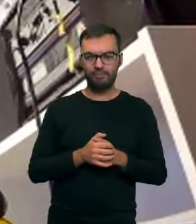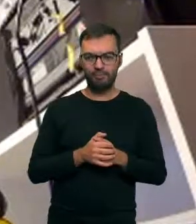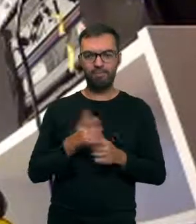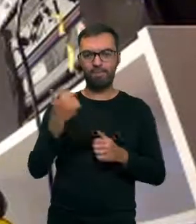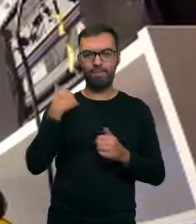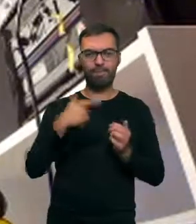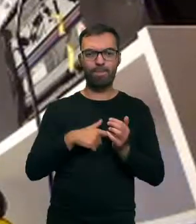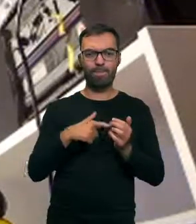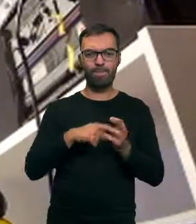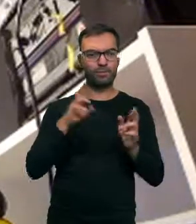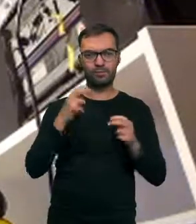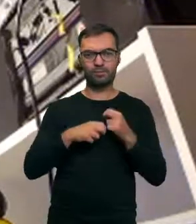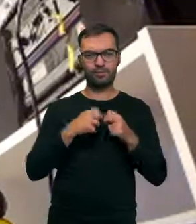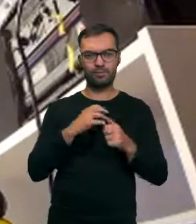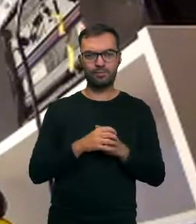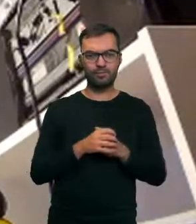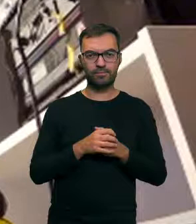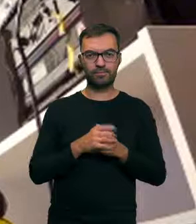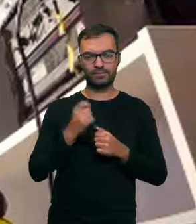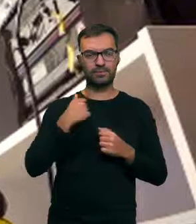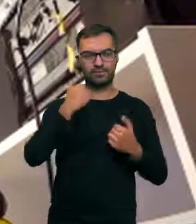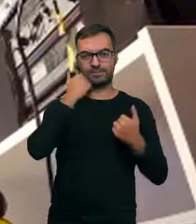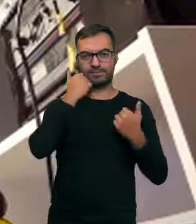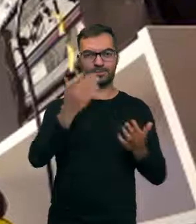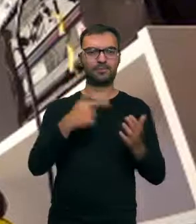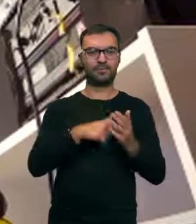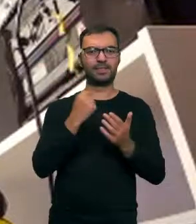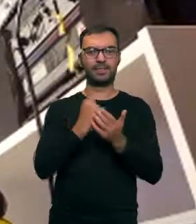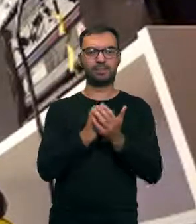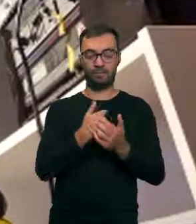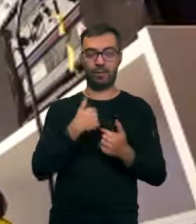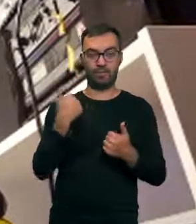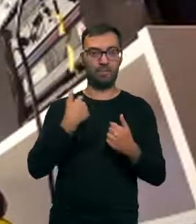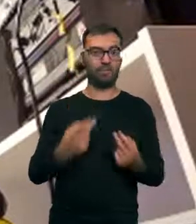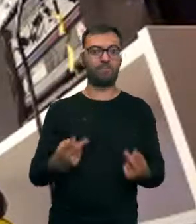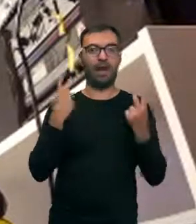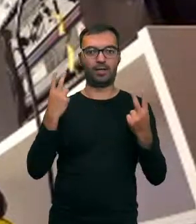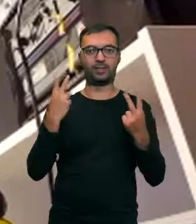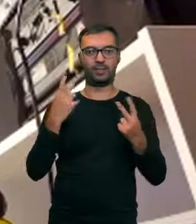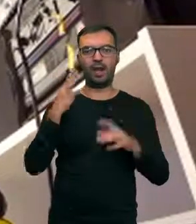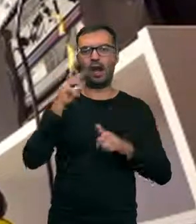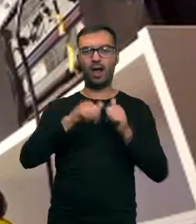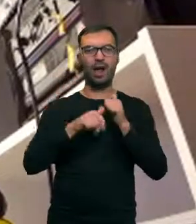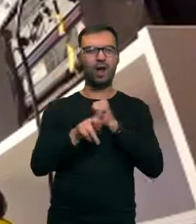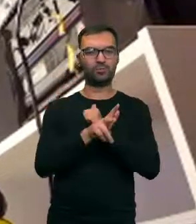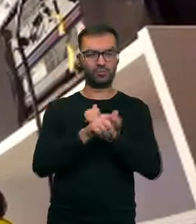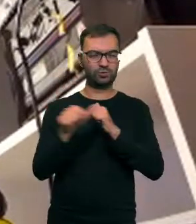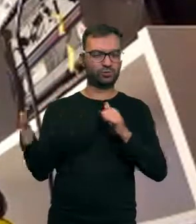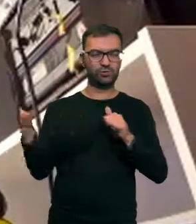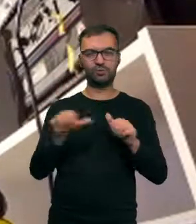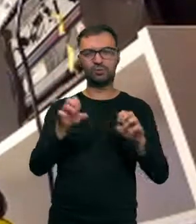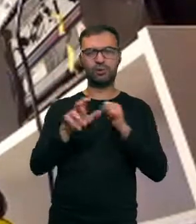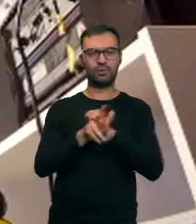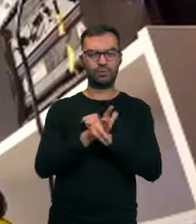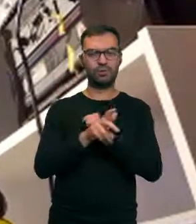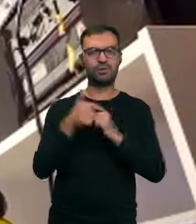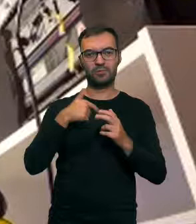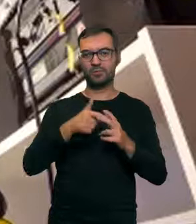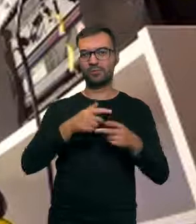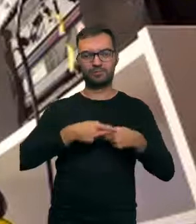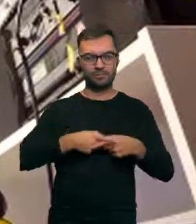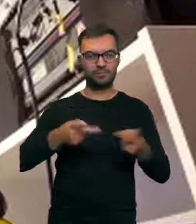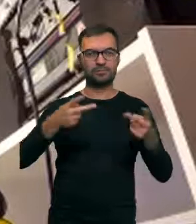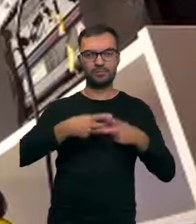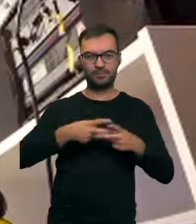niezwykle, wstyd mi się zrobiło, bo ta sprawa była dla mnie ważna. My przez całe lata 80. podawaliśmy ją jako